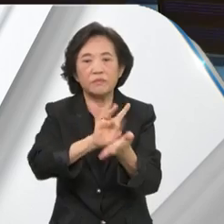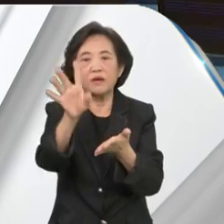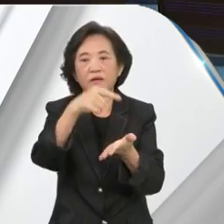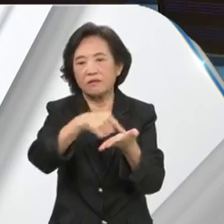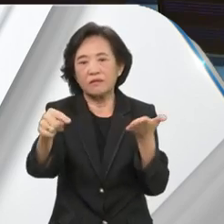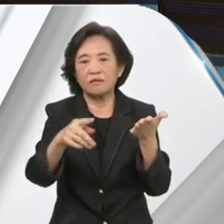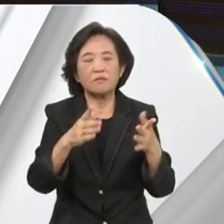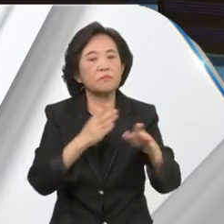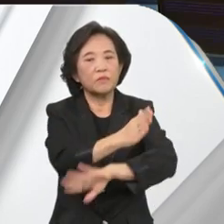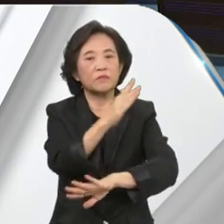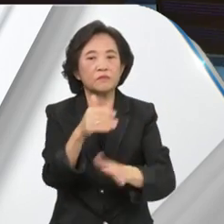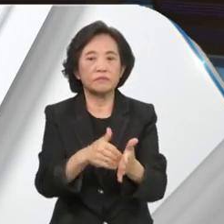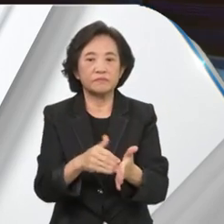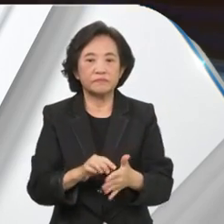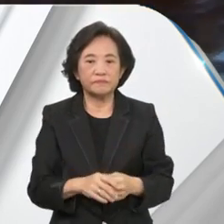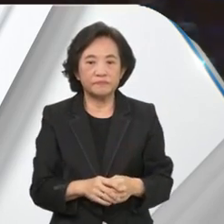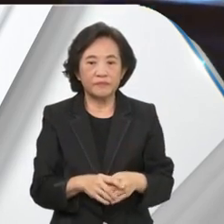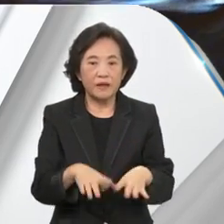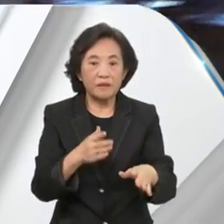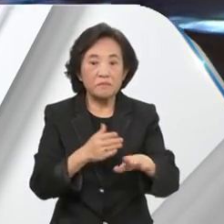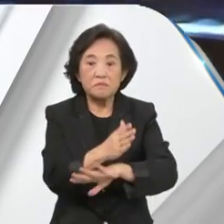1亿动议删除5千万，保留5千万。赞成的请举手。13位，反对的请举手。6位， 那这样删除5千万，通过。